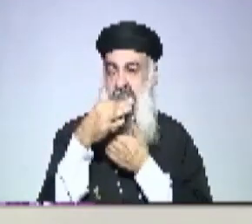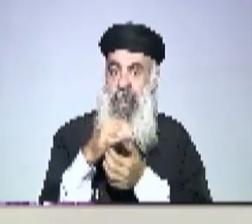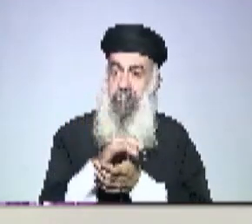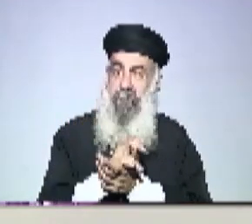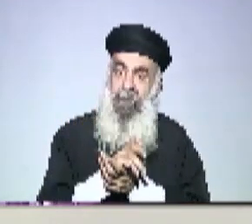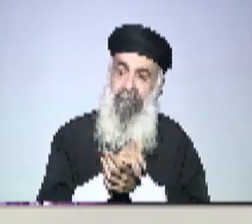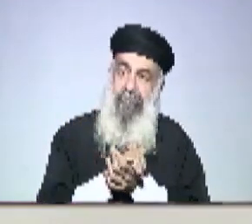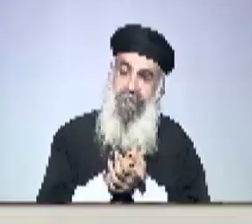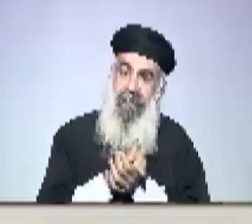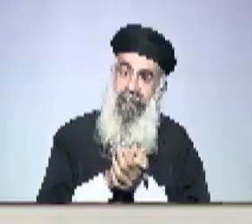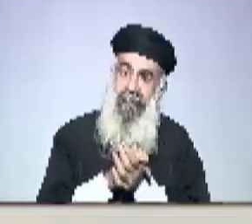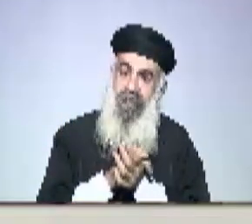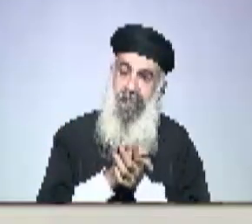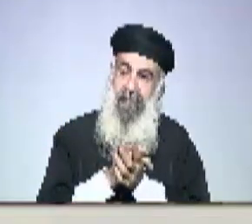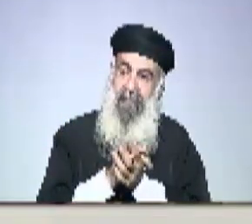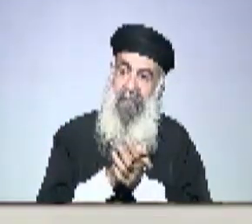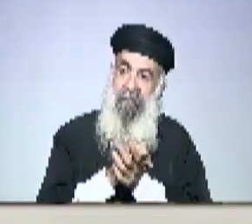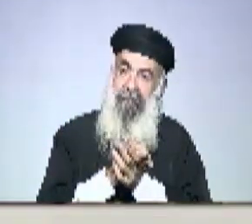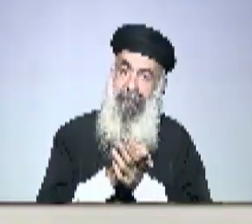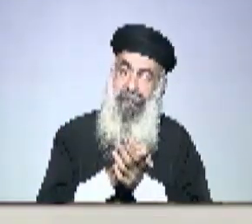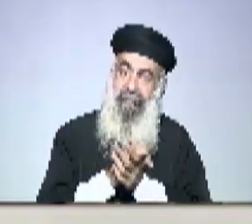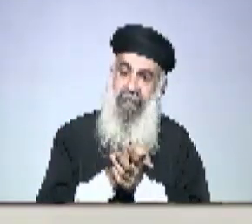القداس هو